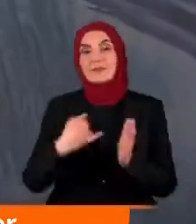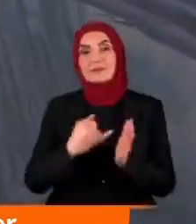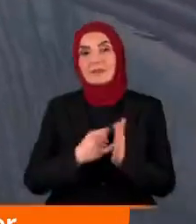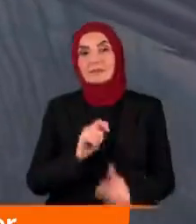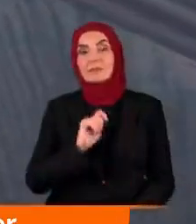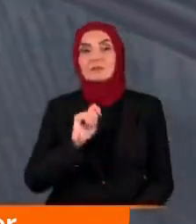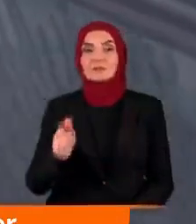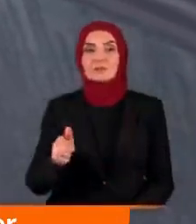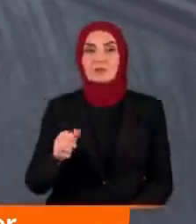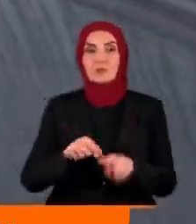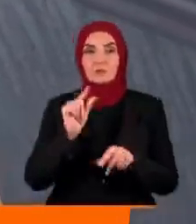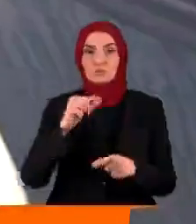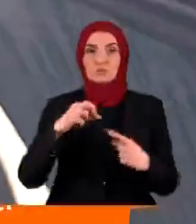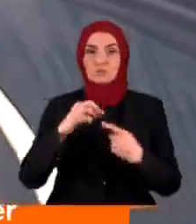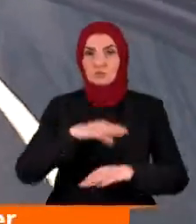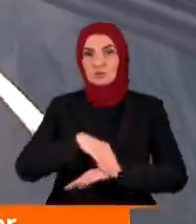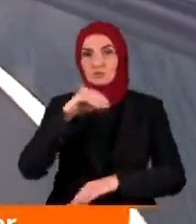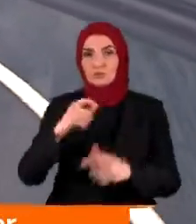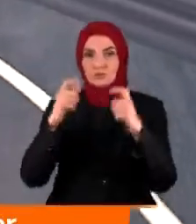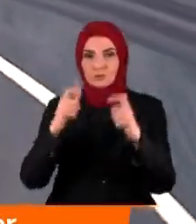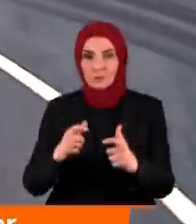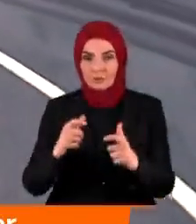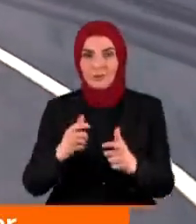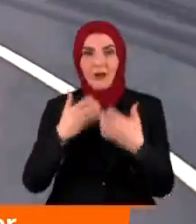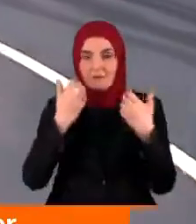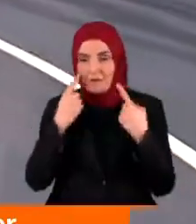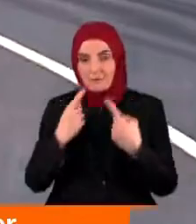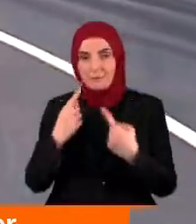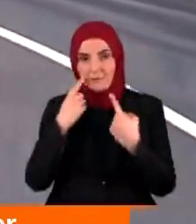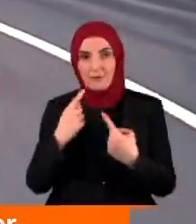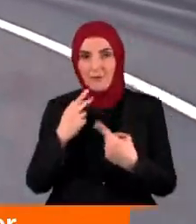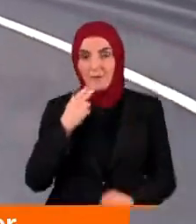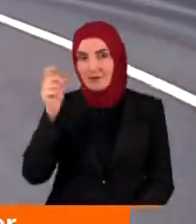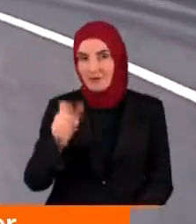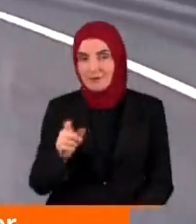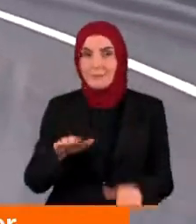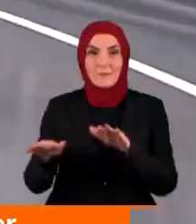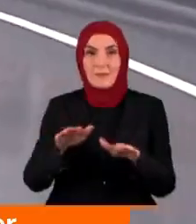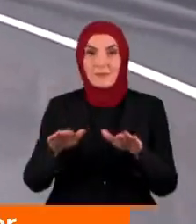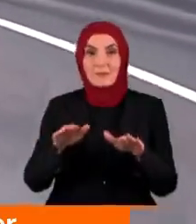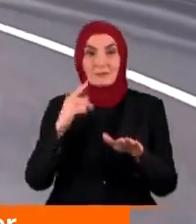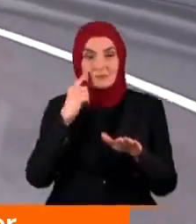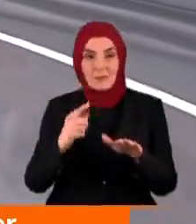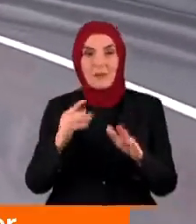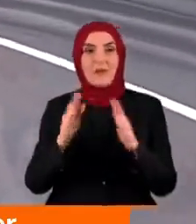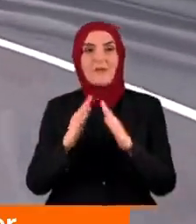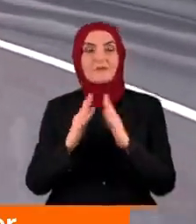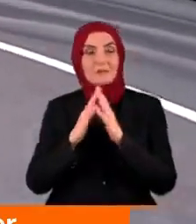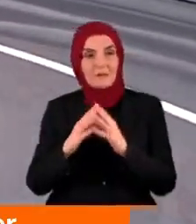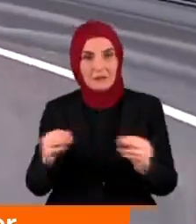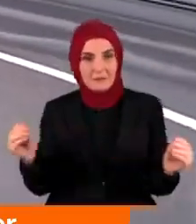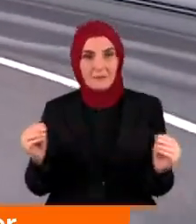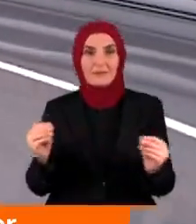Gaziantep Nurdağ'ında besicilik yapan Elmas Önder, depremde hem evini hem de evlatları gibi gördüğü hayvanlardan bazılarını